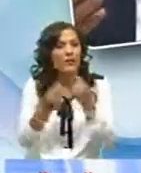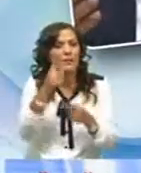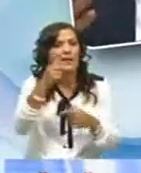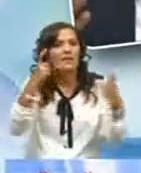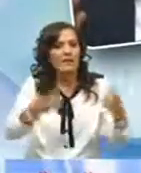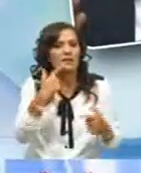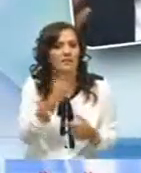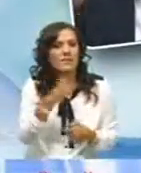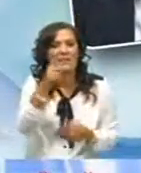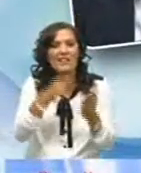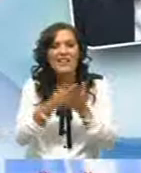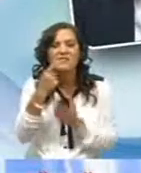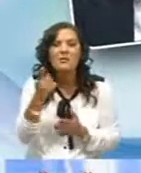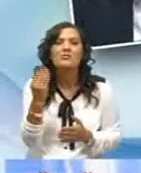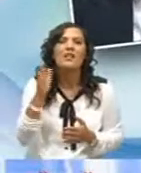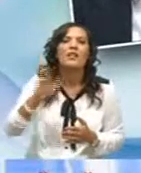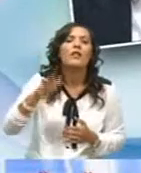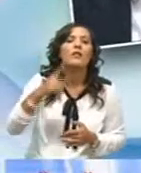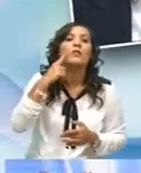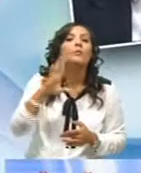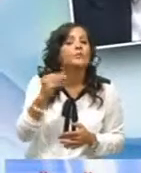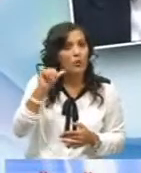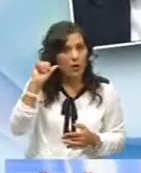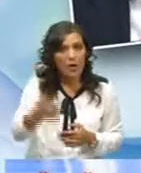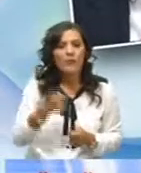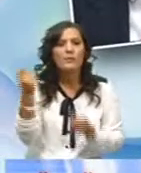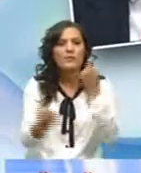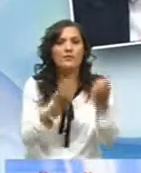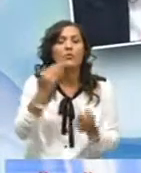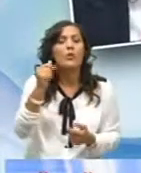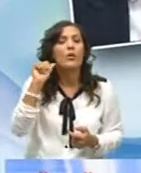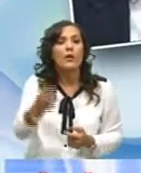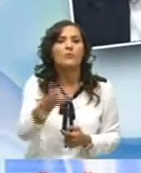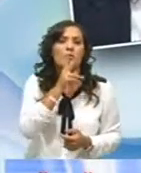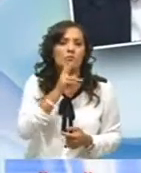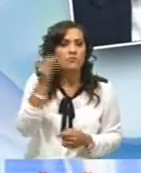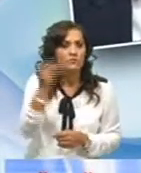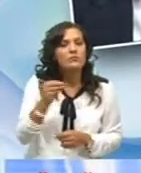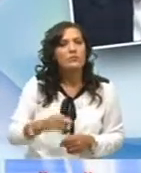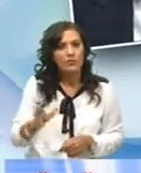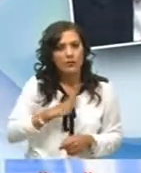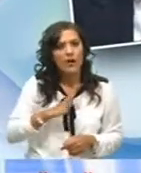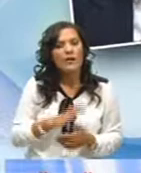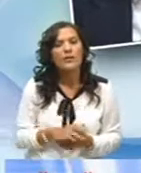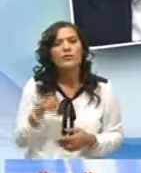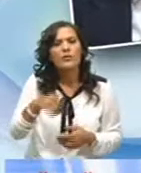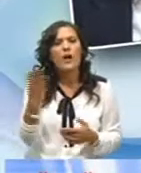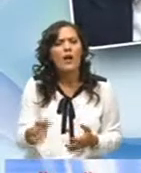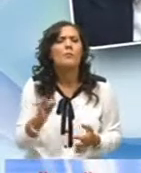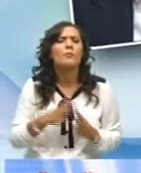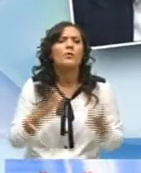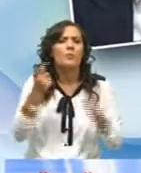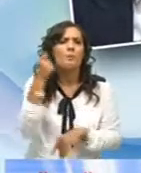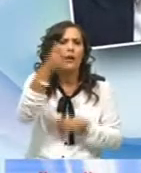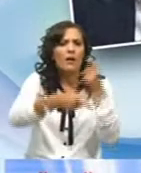Yani olay lastik değil çok şey görmeyin çok önemli işlevleri ve önemli sonuçları var Yani bunlar hep büyük